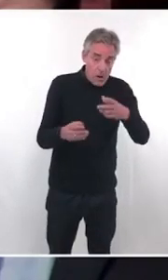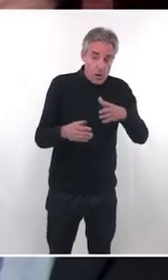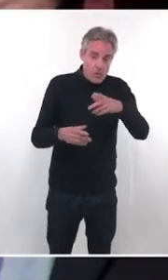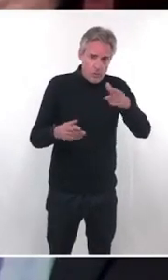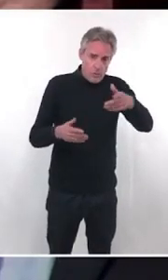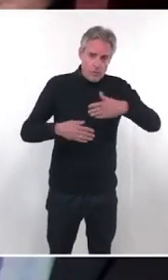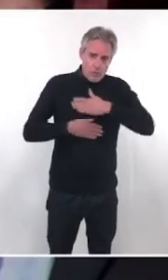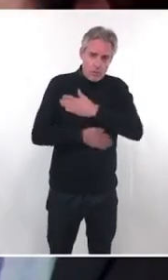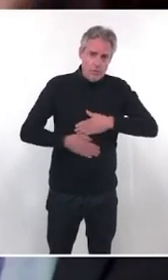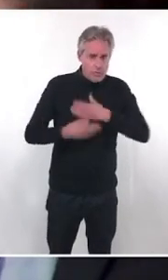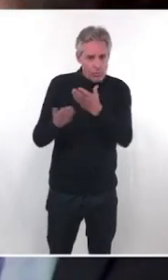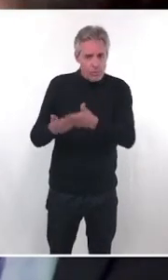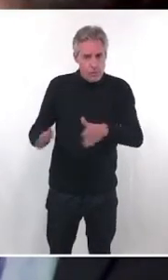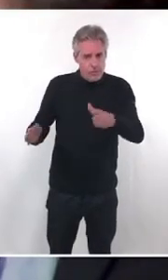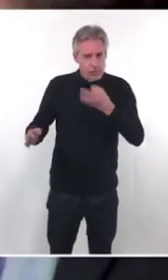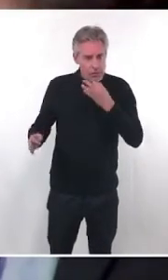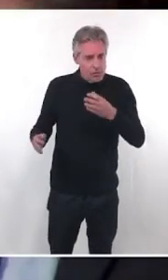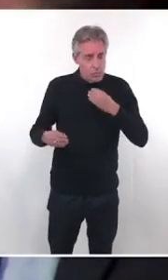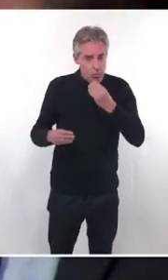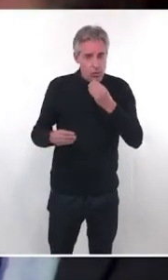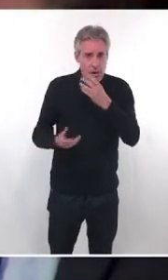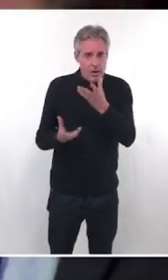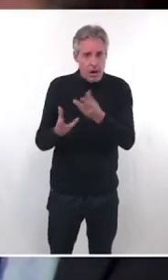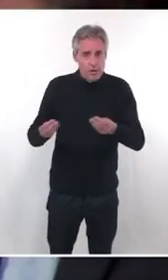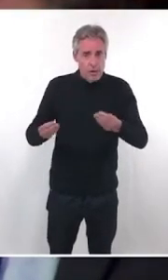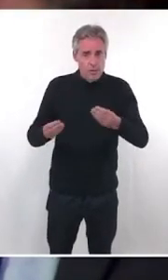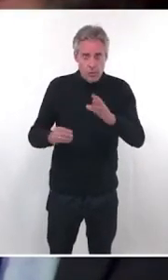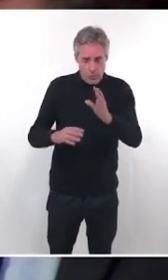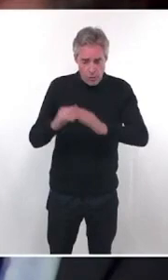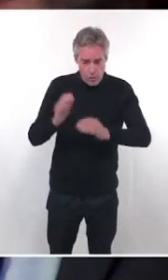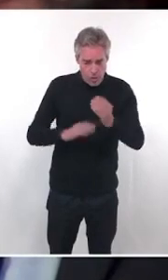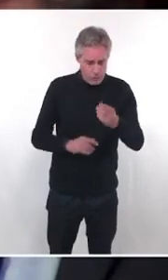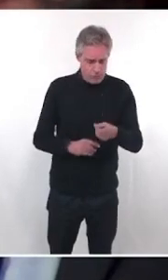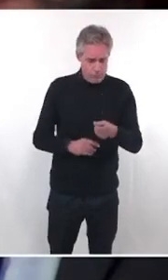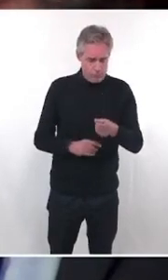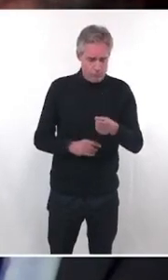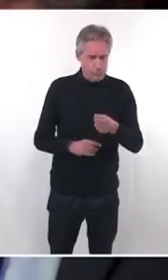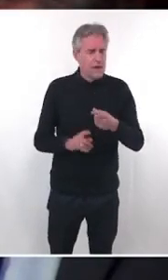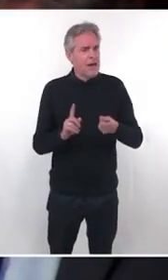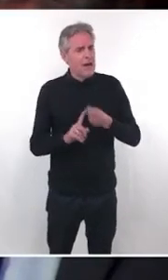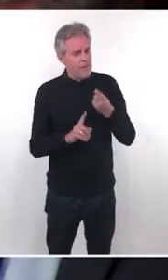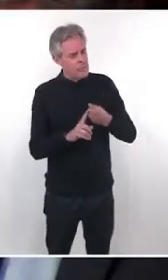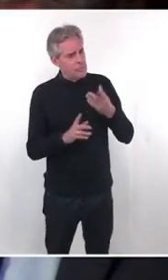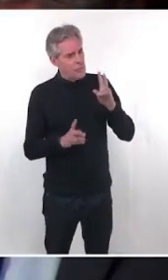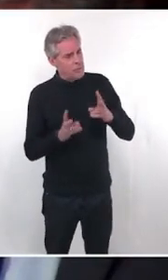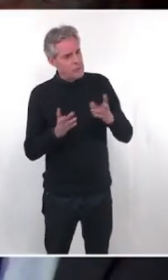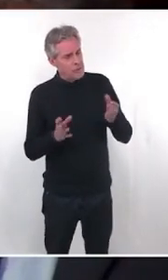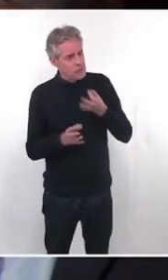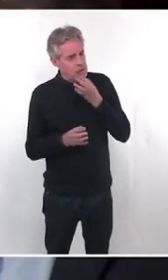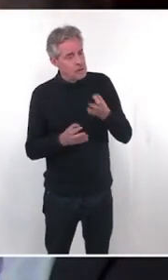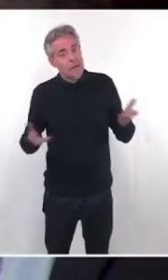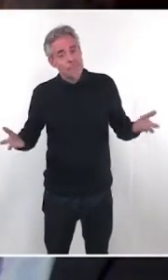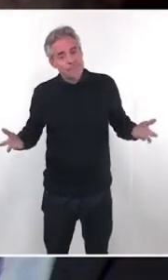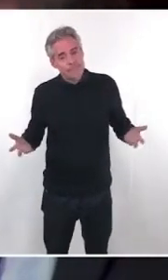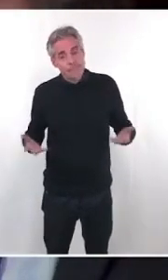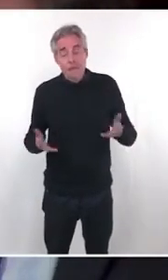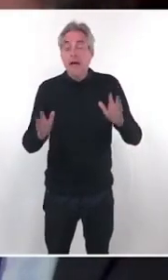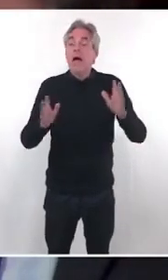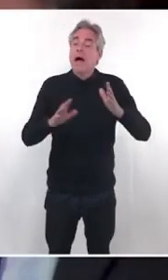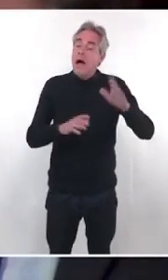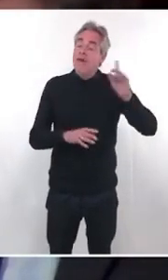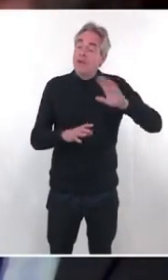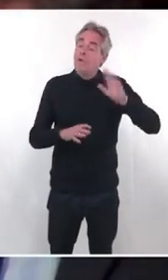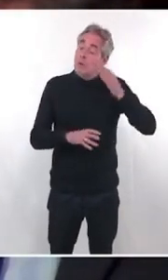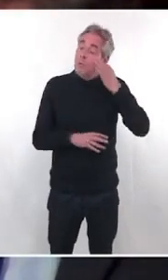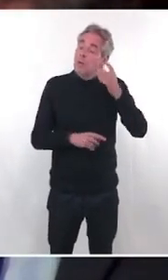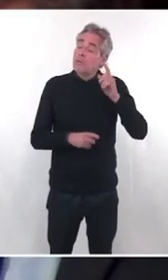qui se passe au bassin à flot et les gens qui y habitent sont plutôt heureux. Et je trouve que c'est important aussi parfois de dire, nous avions pensé